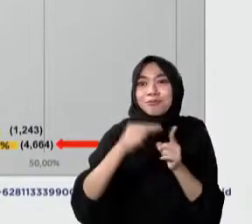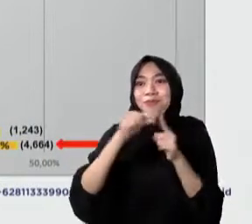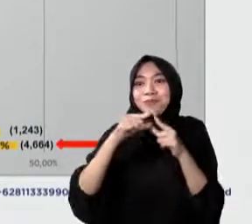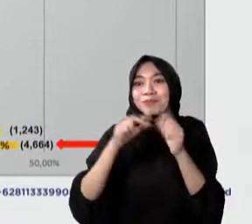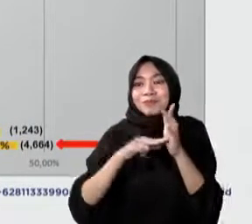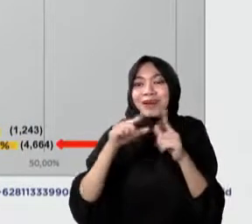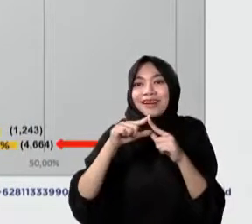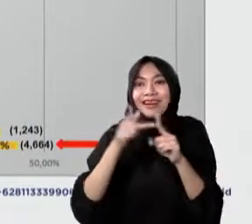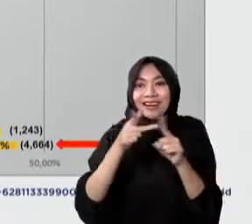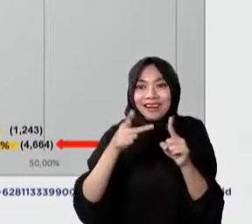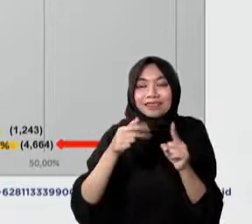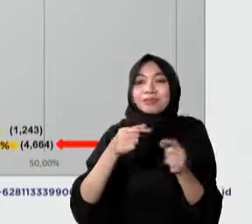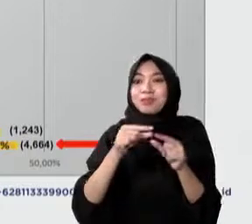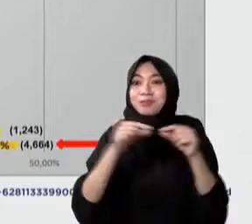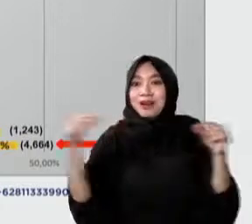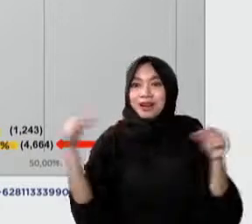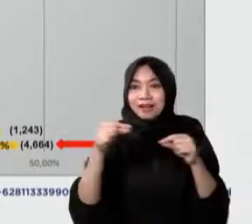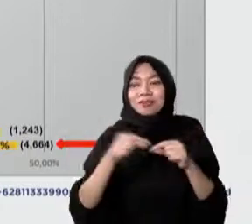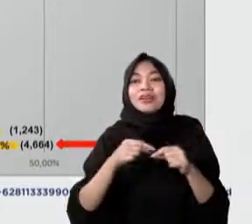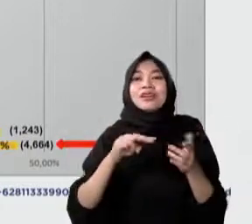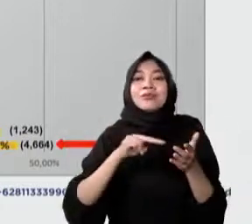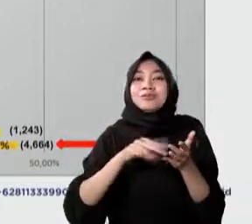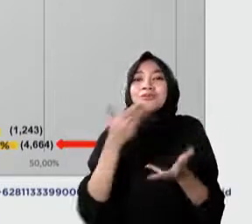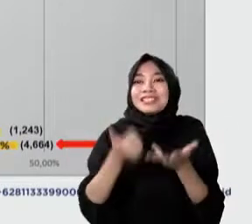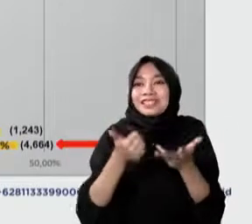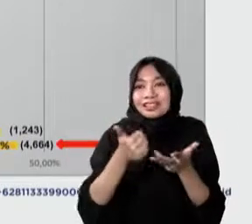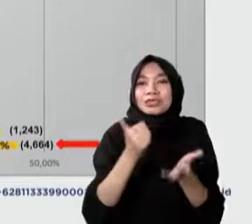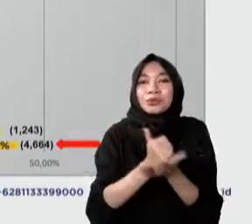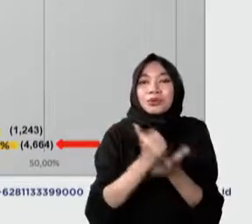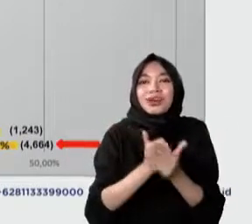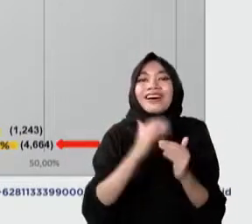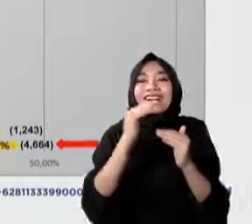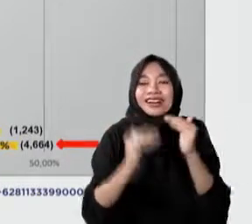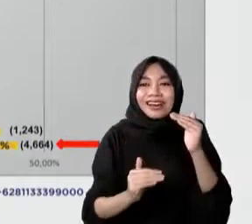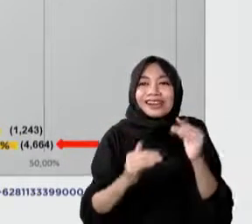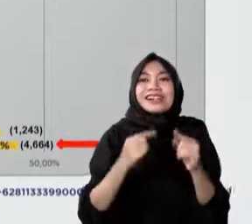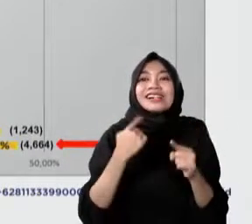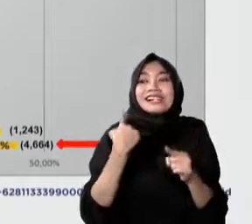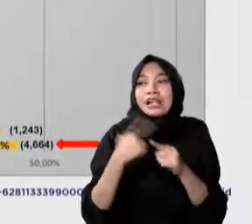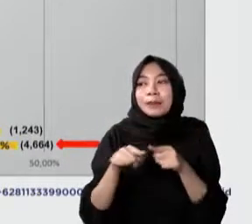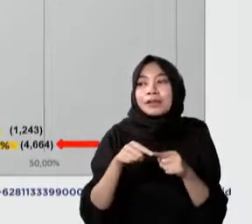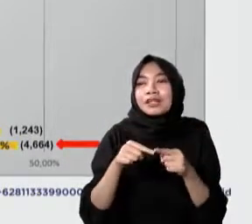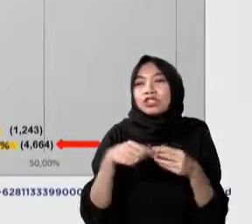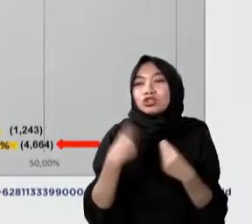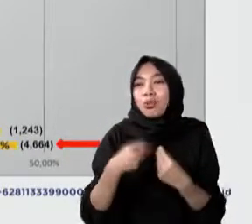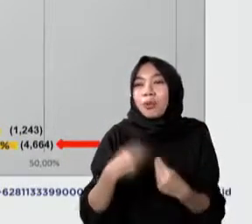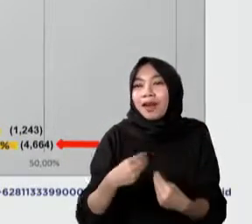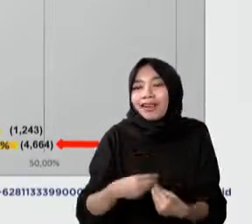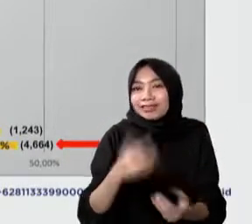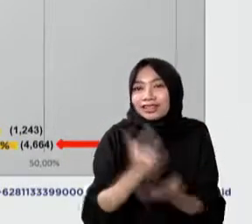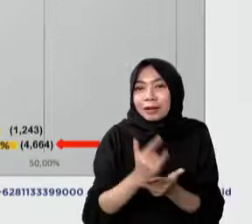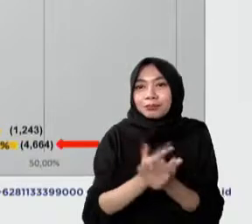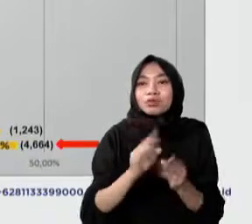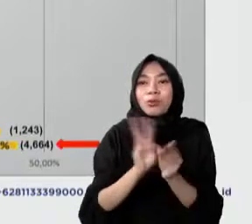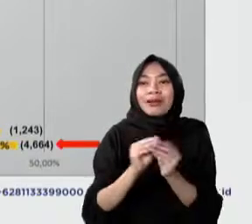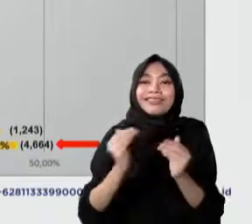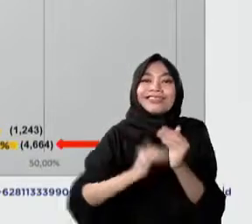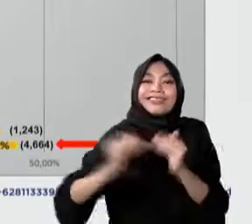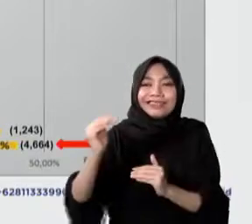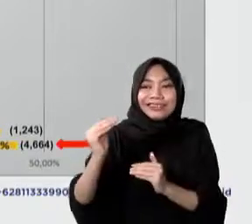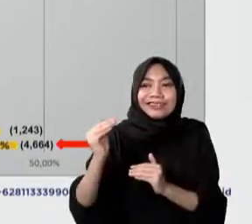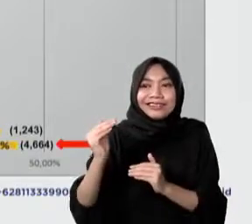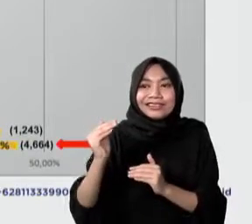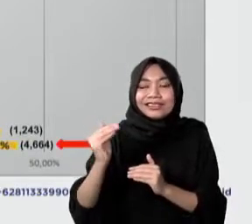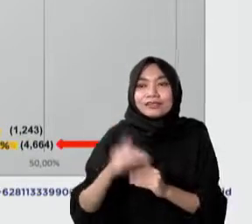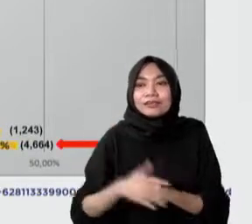kasus aktif yang tertinggi. Jadi secara proporsi dia bisa jadi lebih rendah, tapi ternyata secara jumlah absolut dia lebih tinggi. Jadi kalau